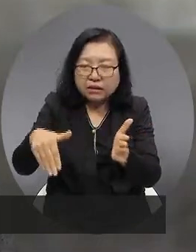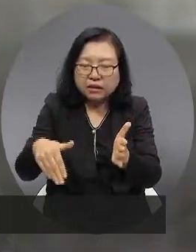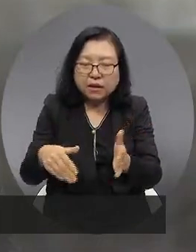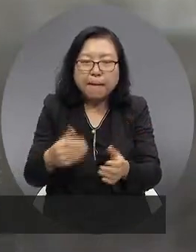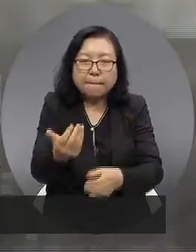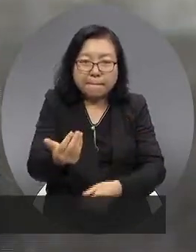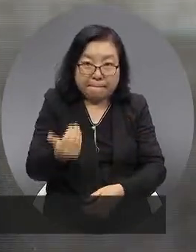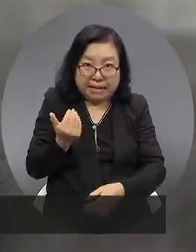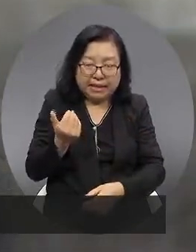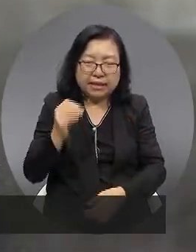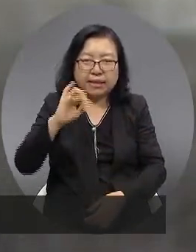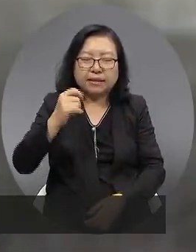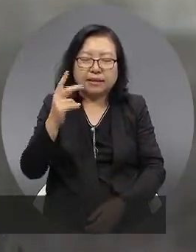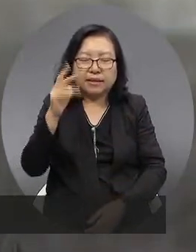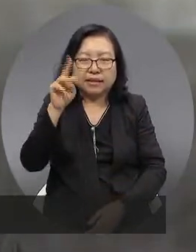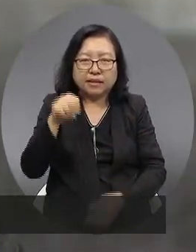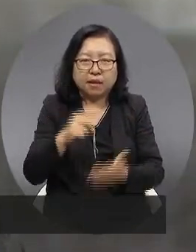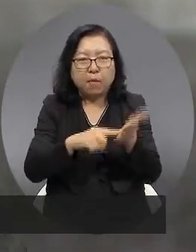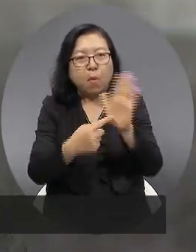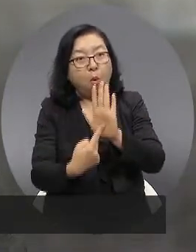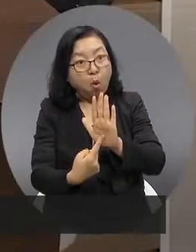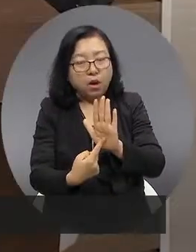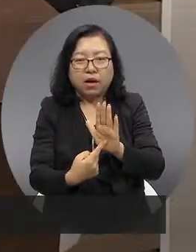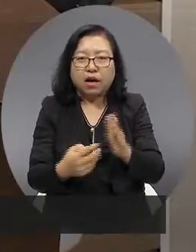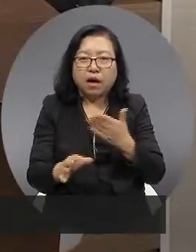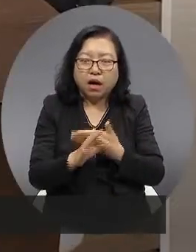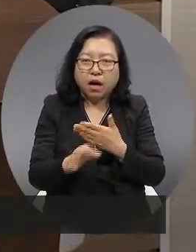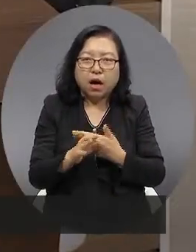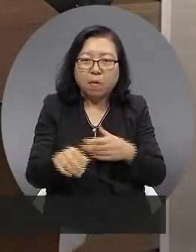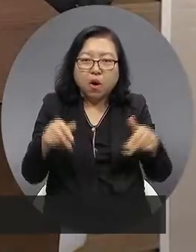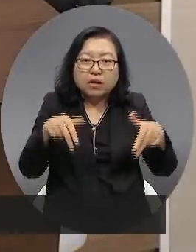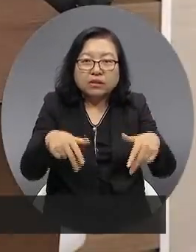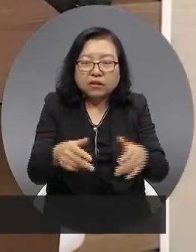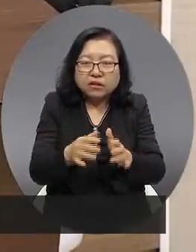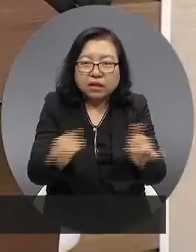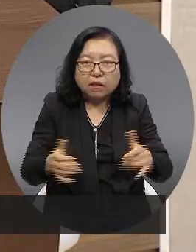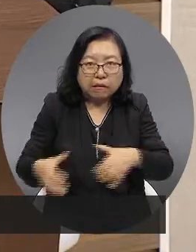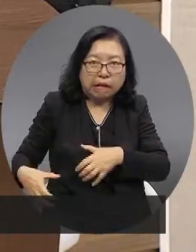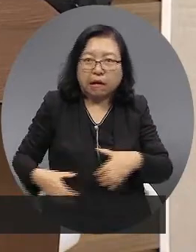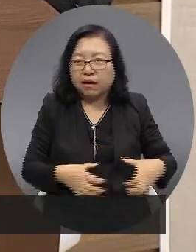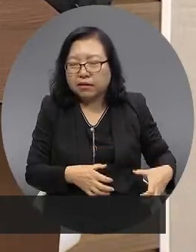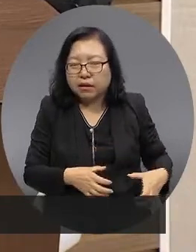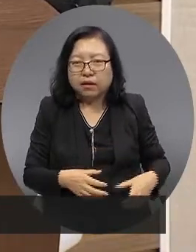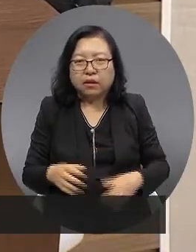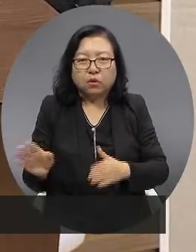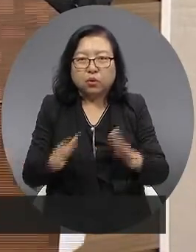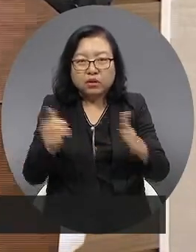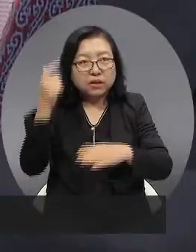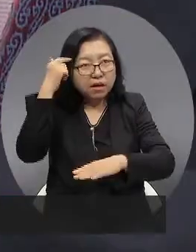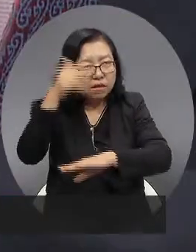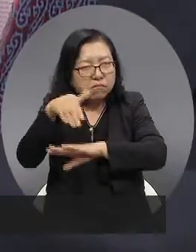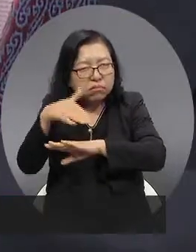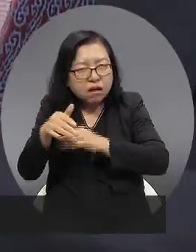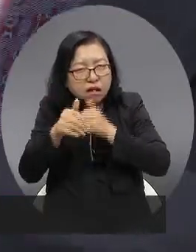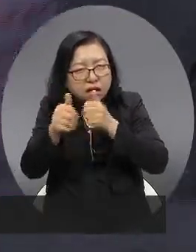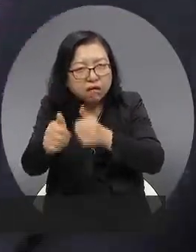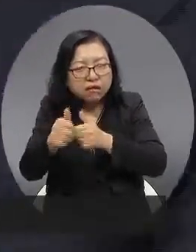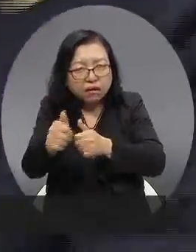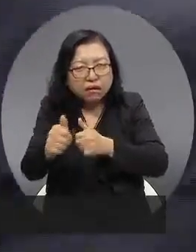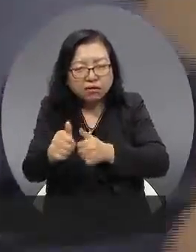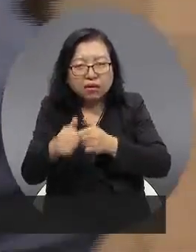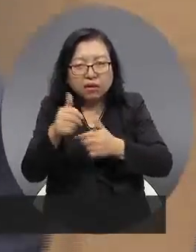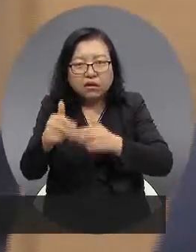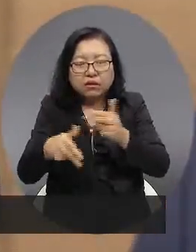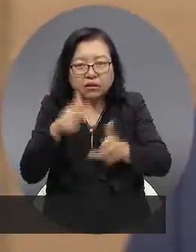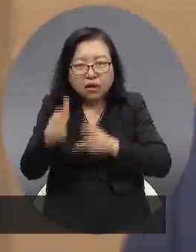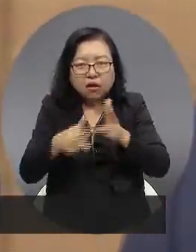SNS로 먼저 발표하면서 실무진들은 우왕좌왕했고 지사가 구상하는 대로 급하게 사업을 추진하다 의회 동의를 받지